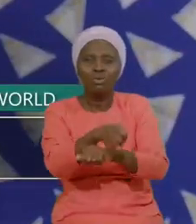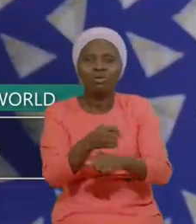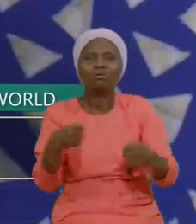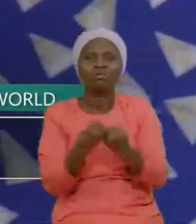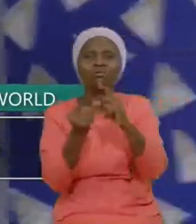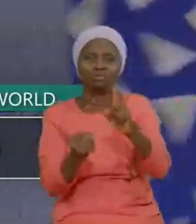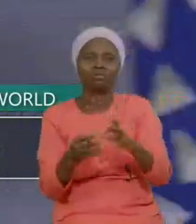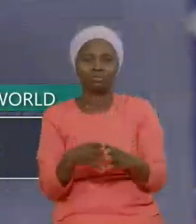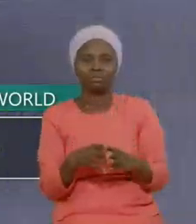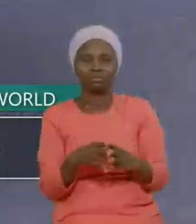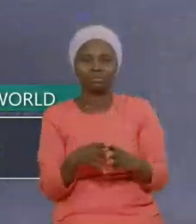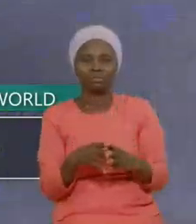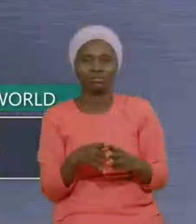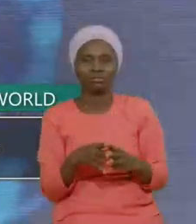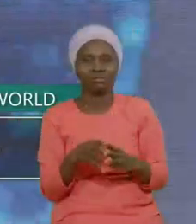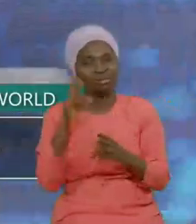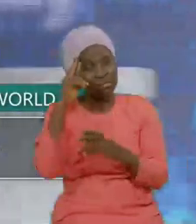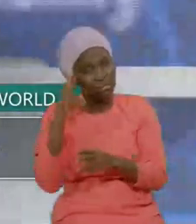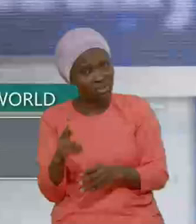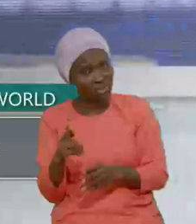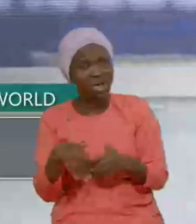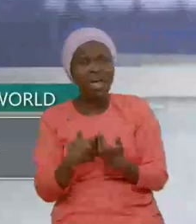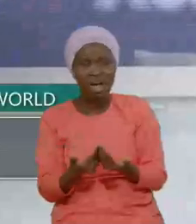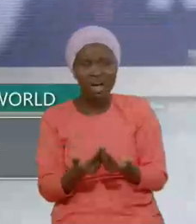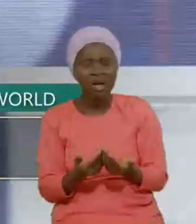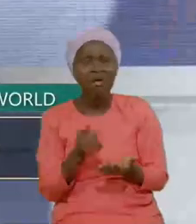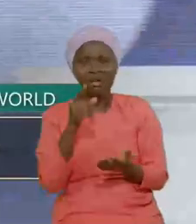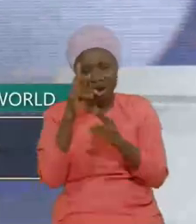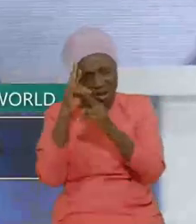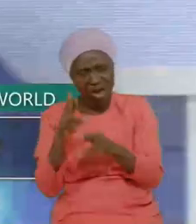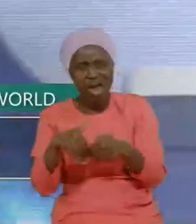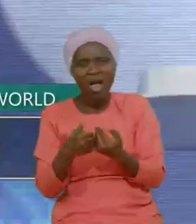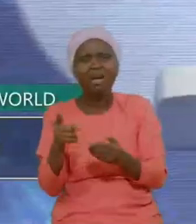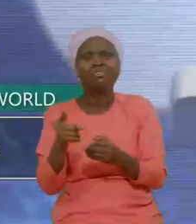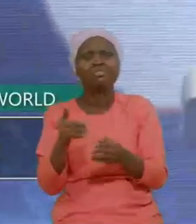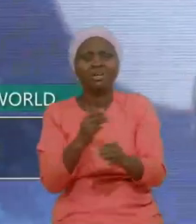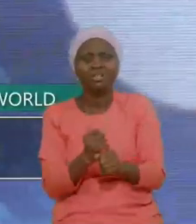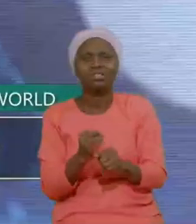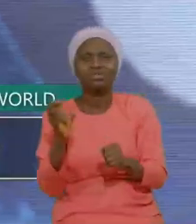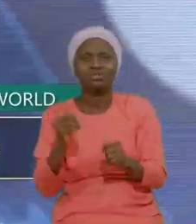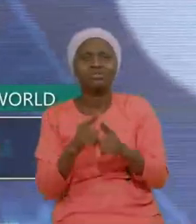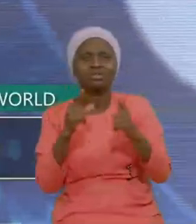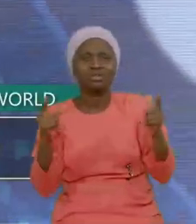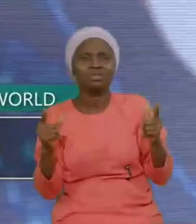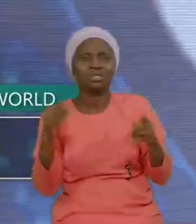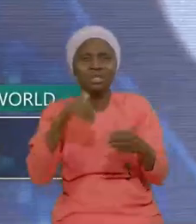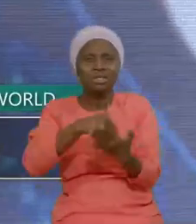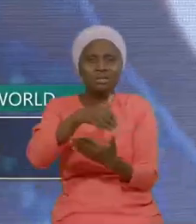Oh, monsieur, comment est-ce que vous avez vaincu vos défis? So great in the midst of challenges.